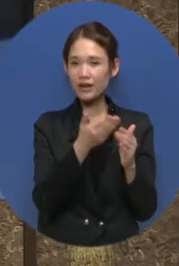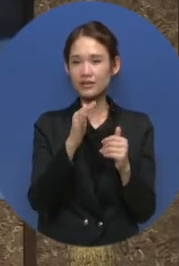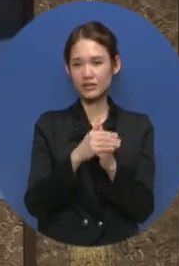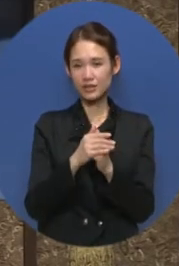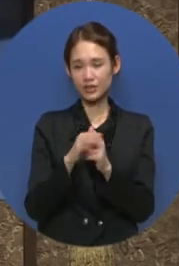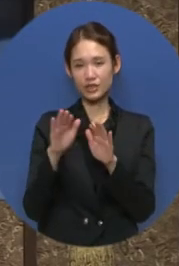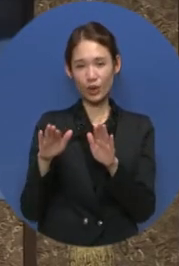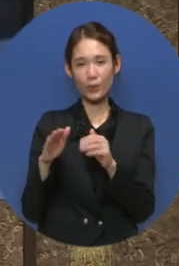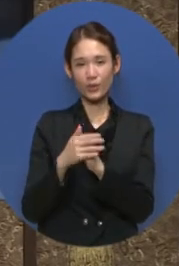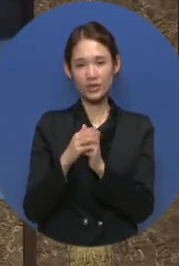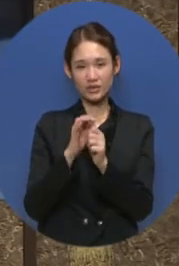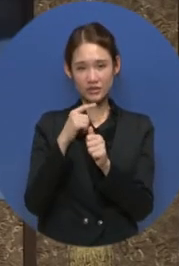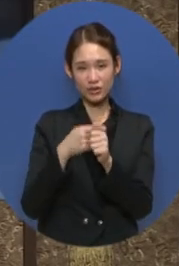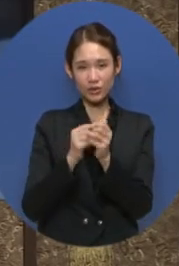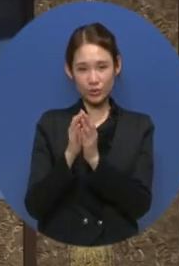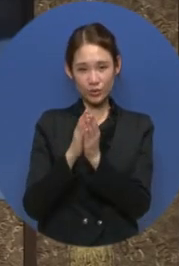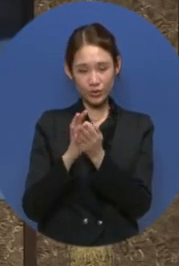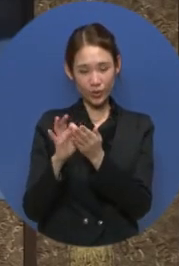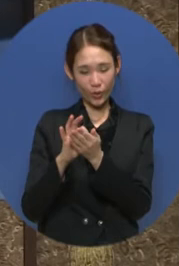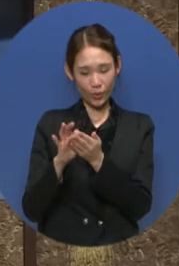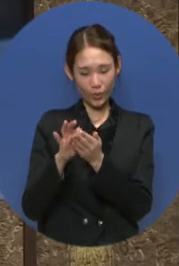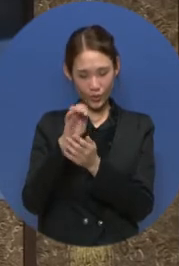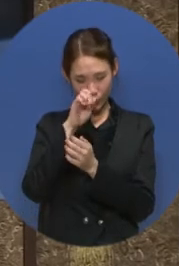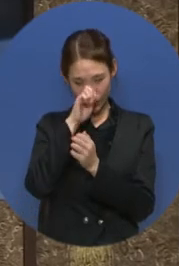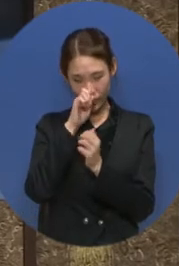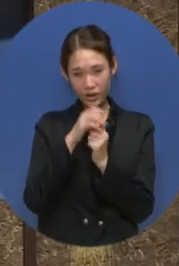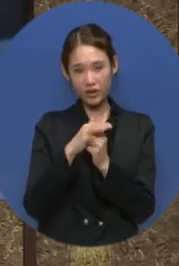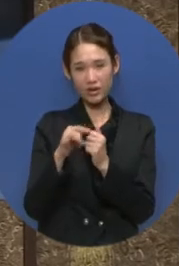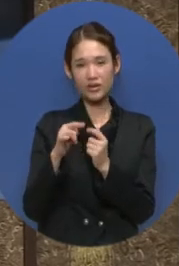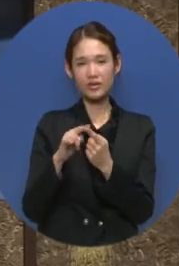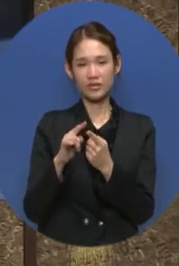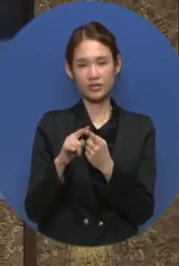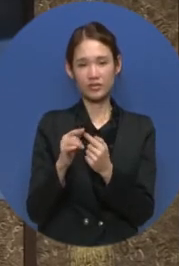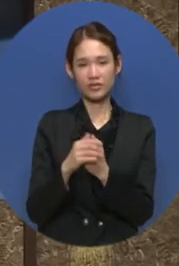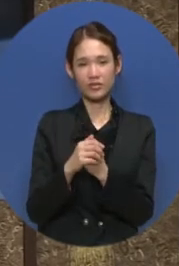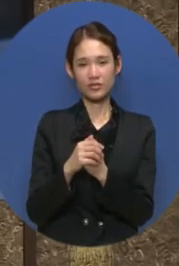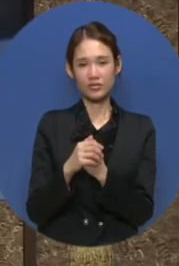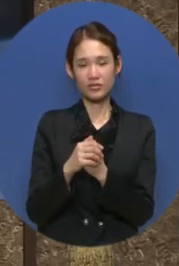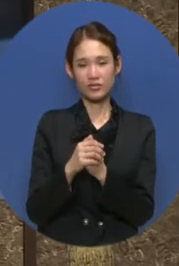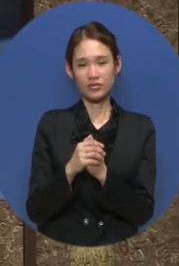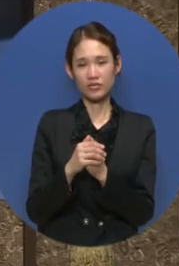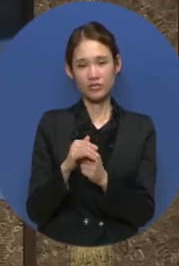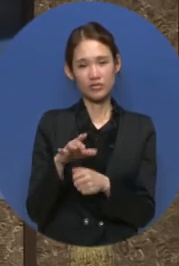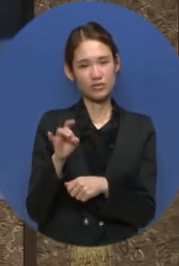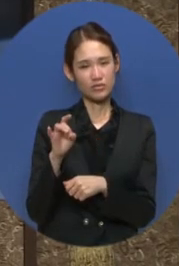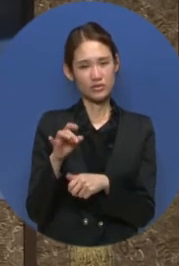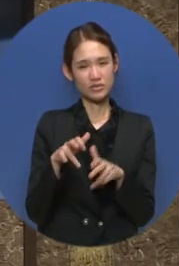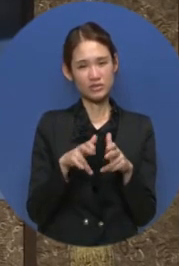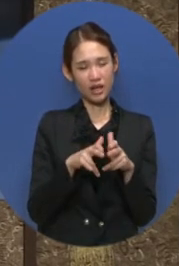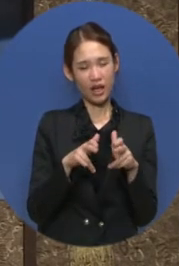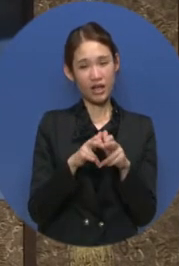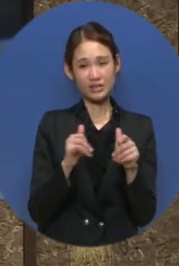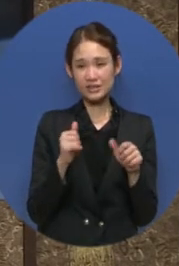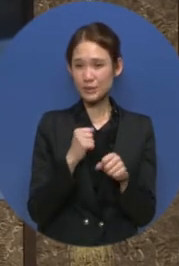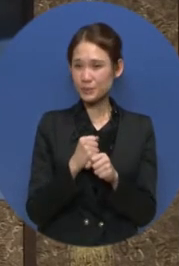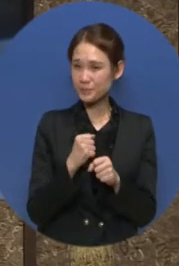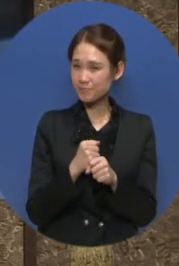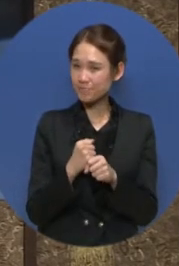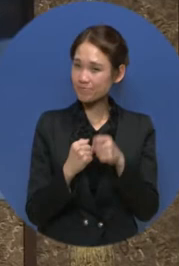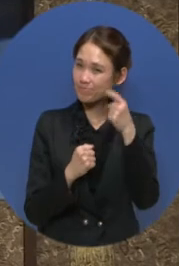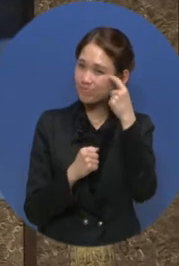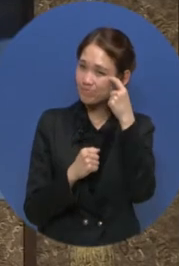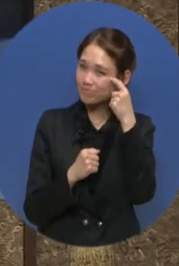근데 이번에는 천연비누는 써보다 보니까 이게 좋은 거예요. 아. 처음에는 장애인들이 만들었다